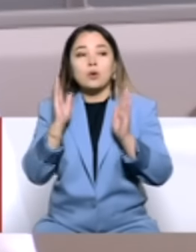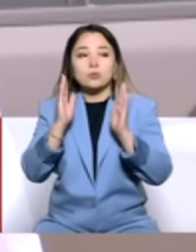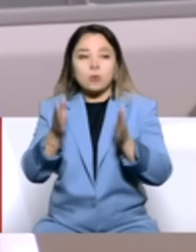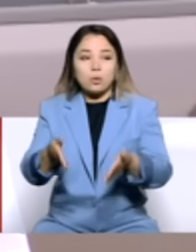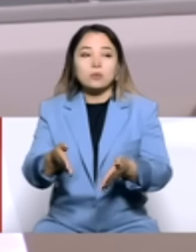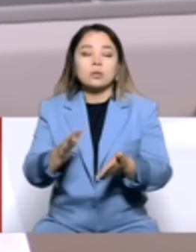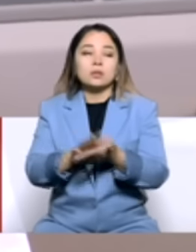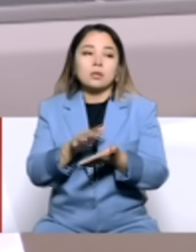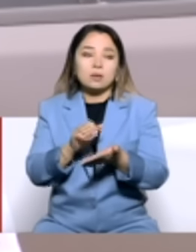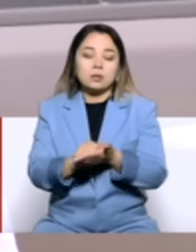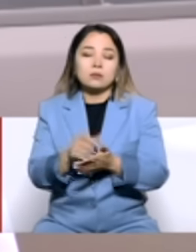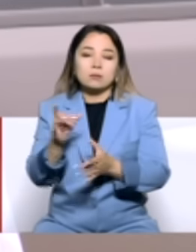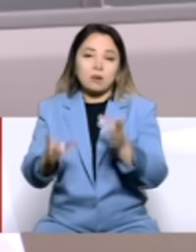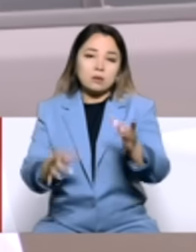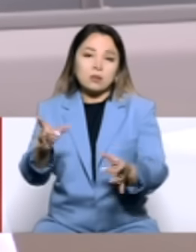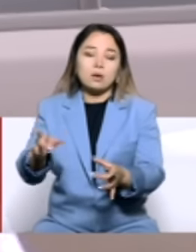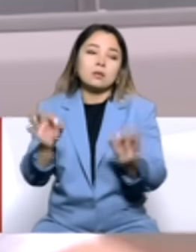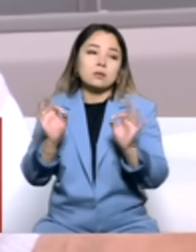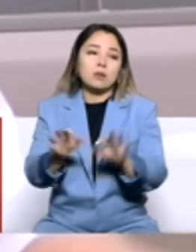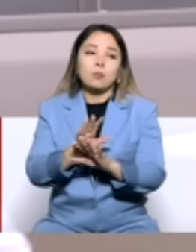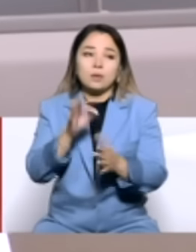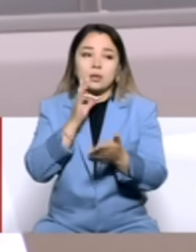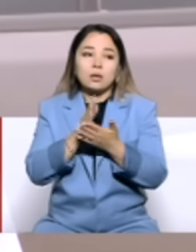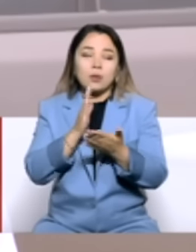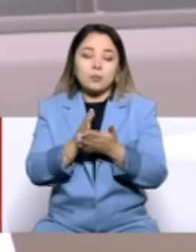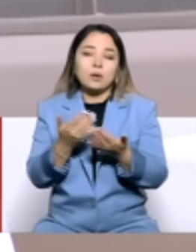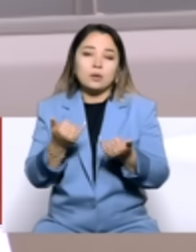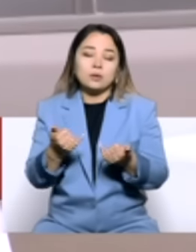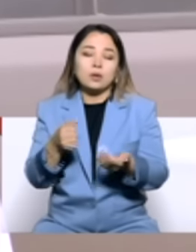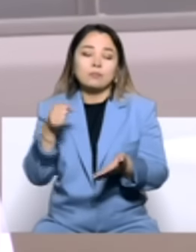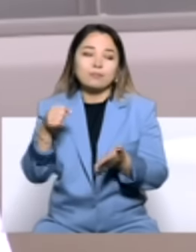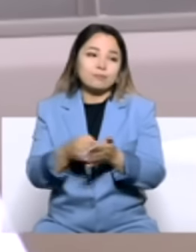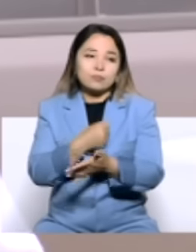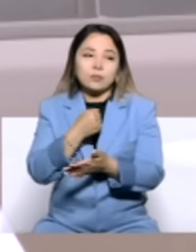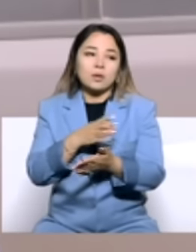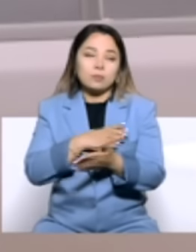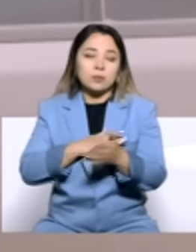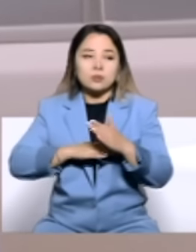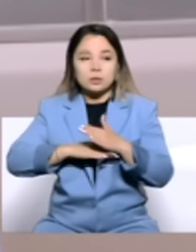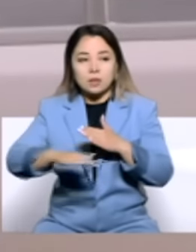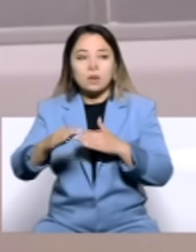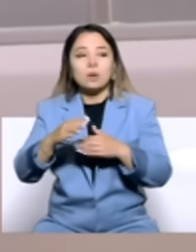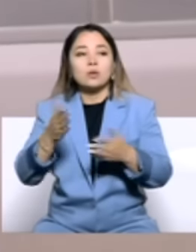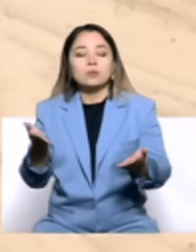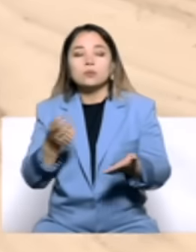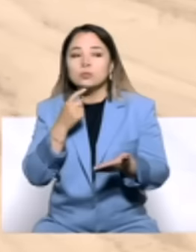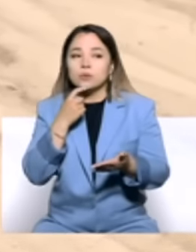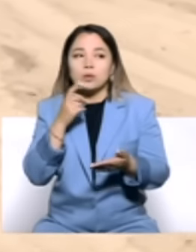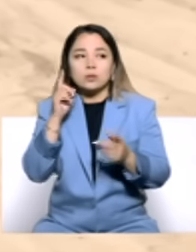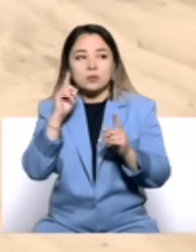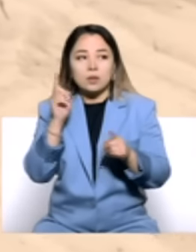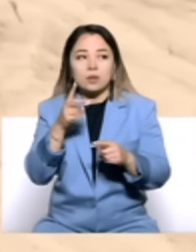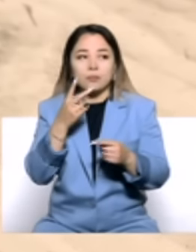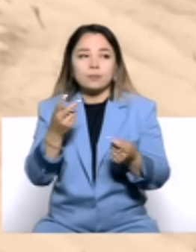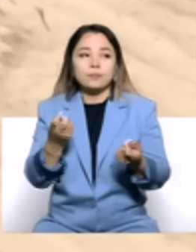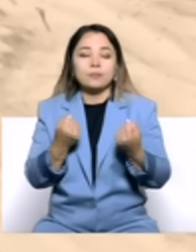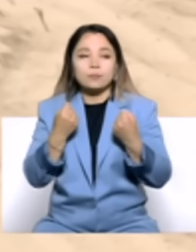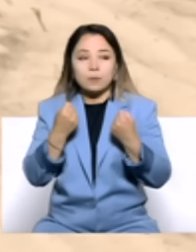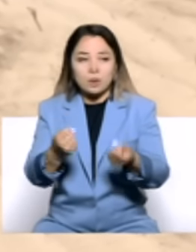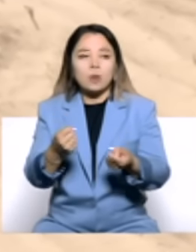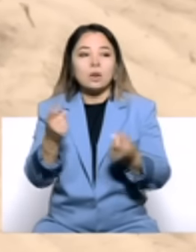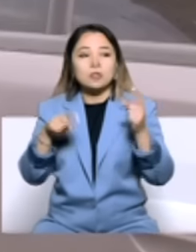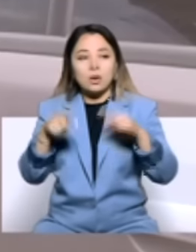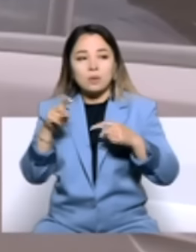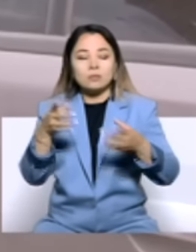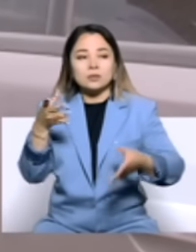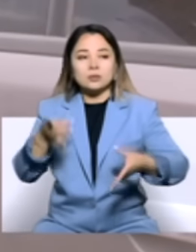жырып кеткен, дұрыс емес. Мына жерде зор қотты қас тиіп, жайдық жіпті, жеңіл машиналар қиындау болады шығар деп. Мына жамбыр болса жүре